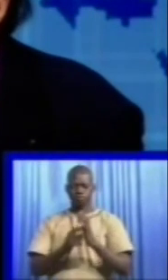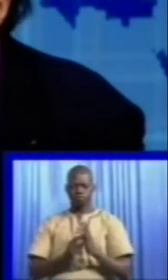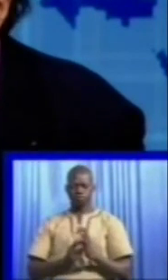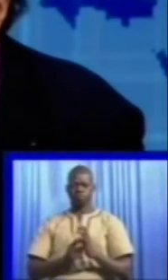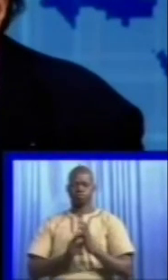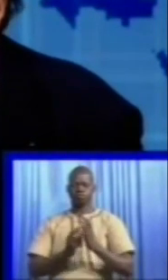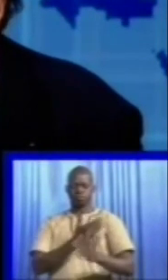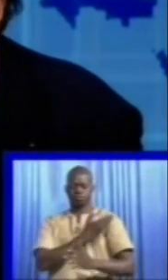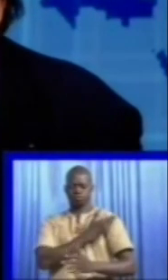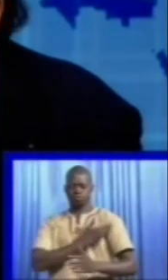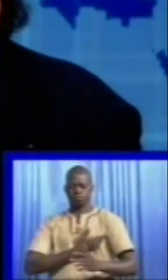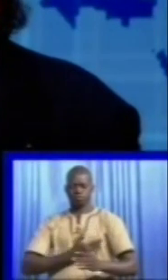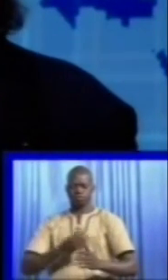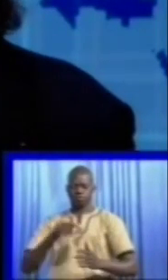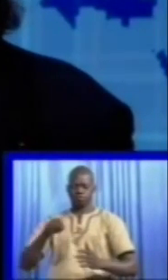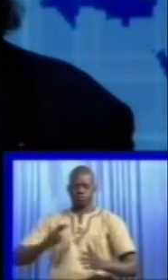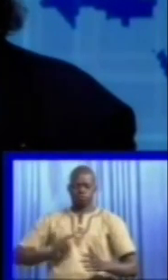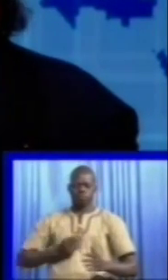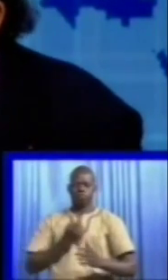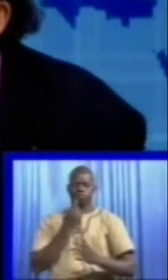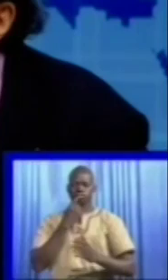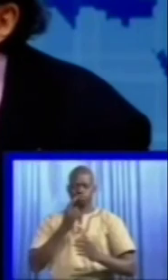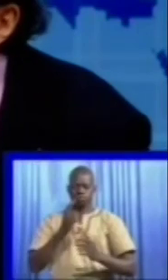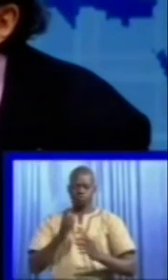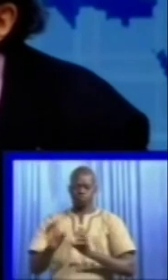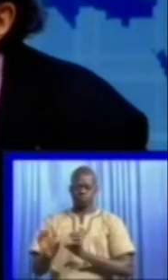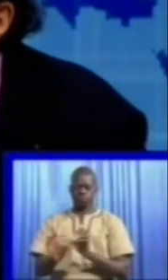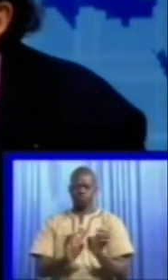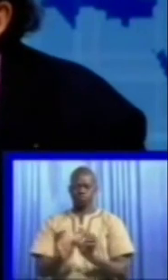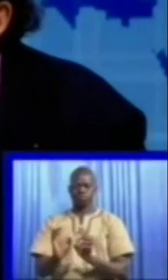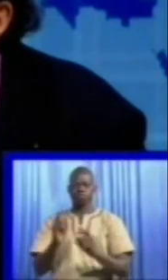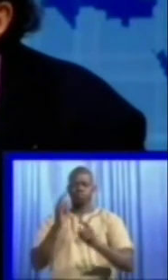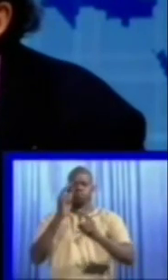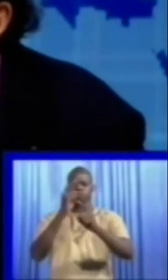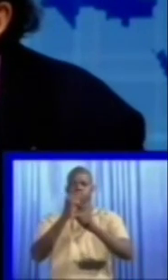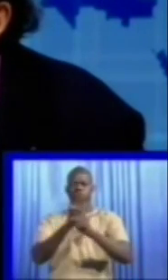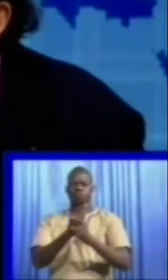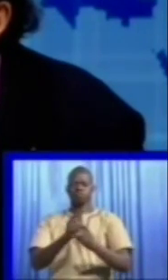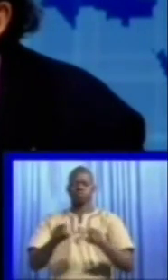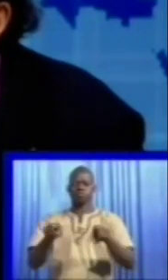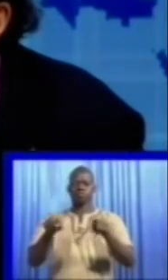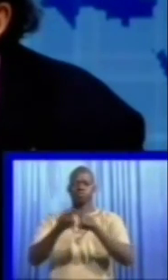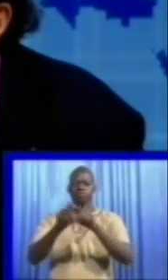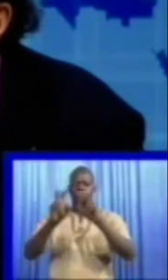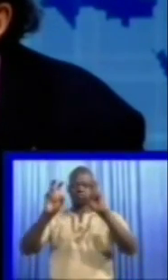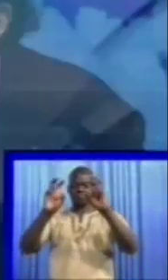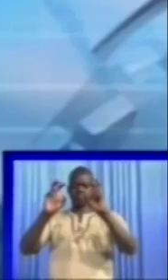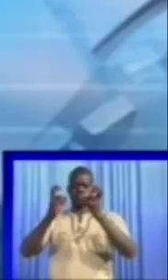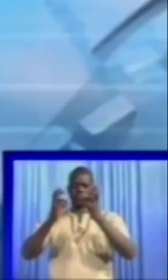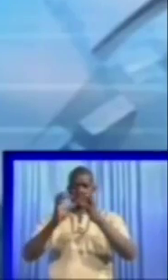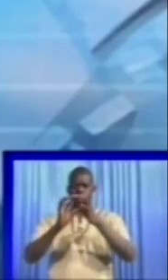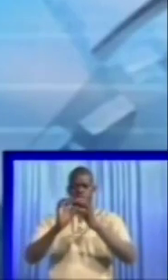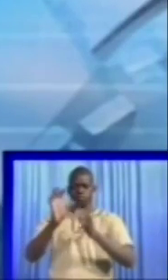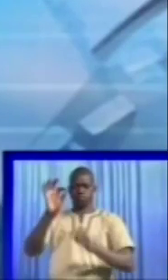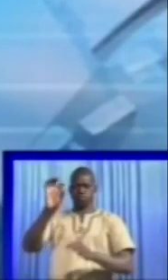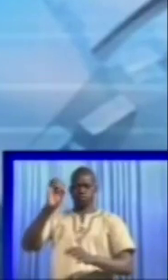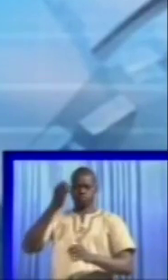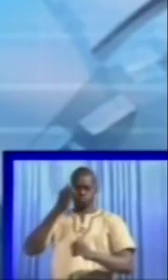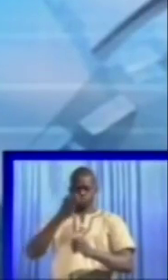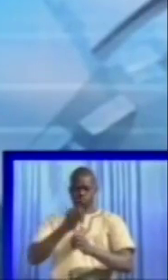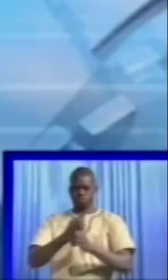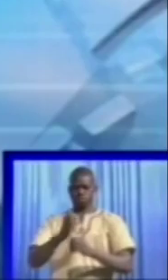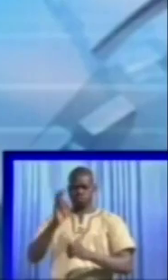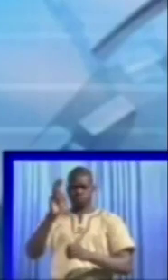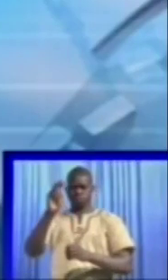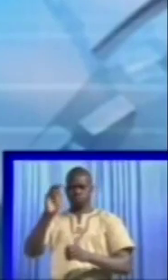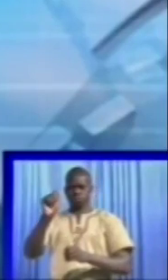rigueur que nous devons nous imposer. Et c'est justement aussi le thème de cette 9e UACO. Et puis